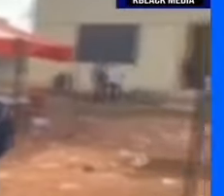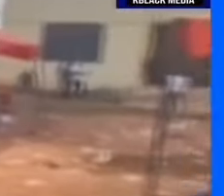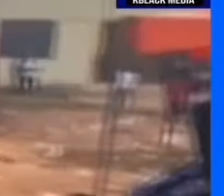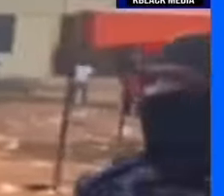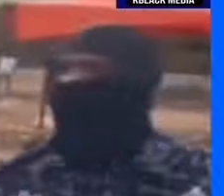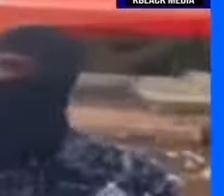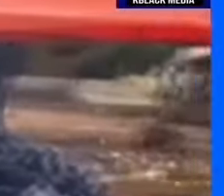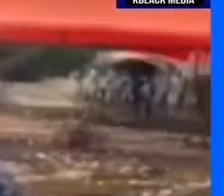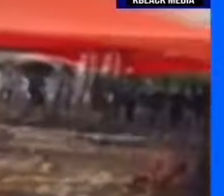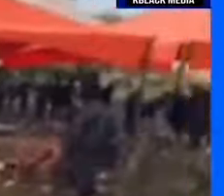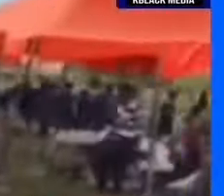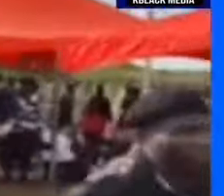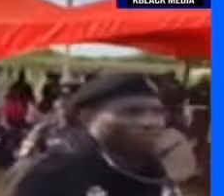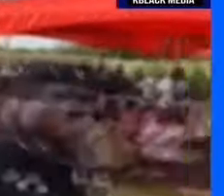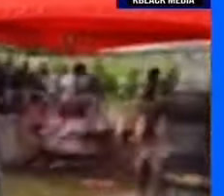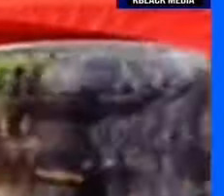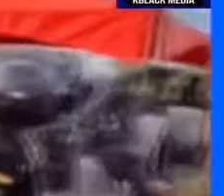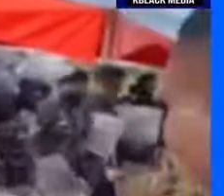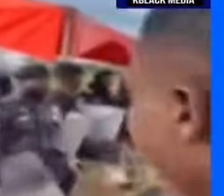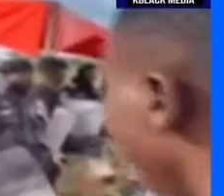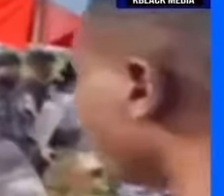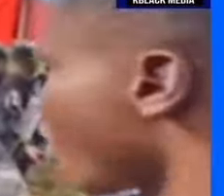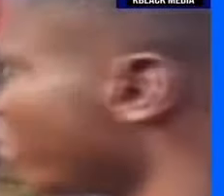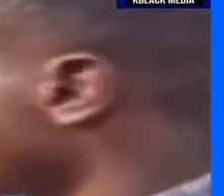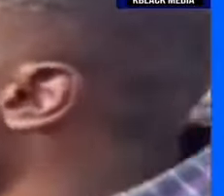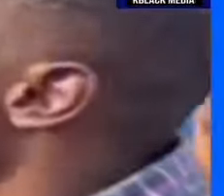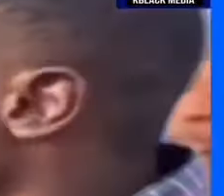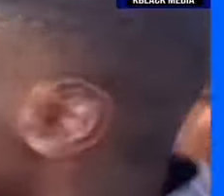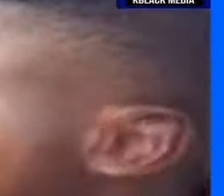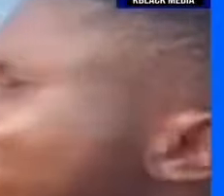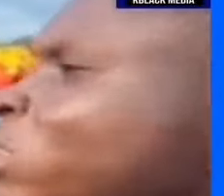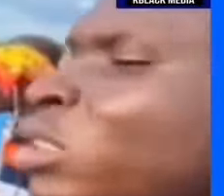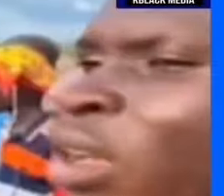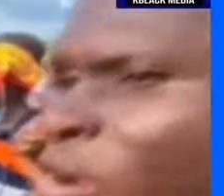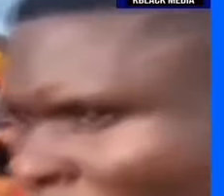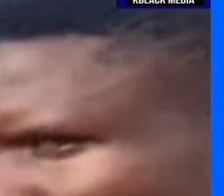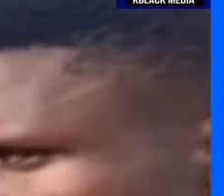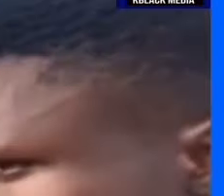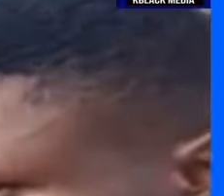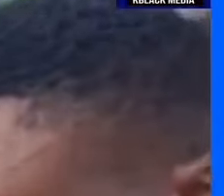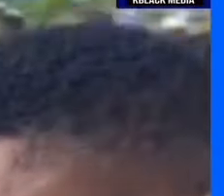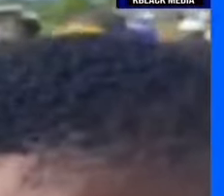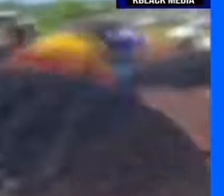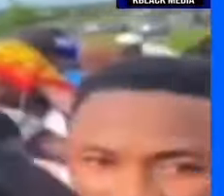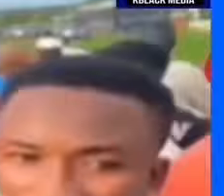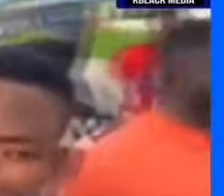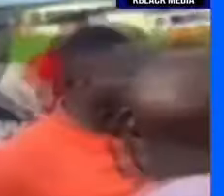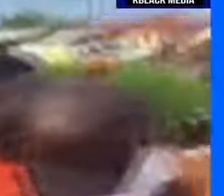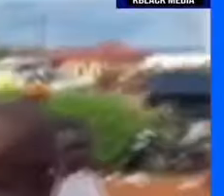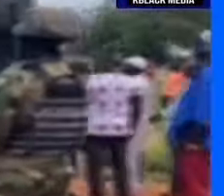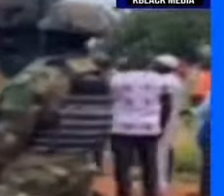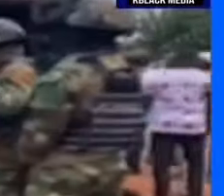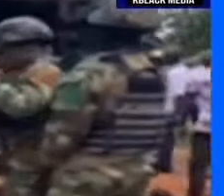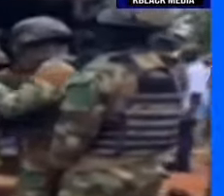tu bipame nipa bako die ba di ada waine die ni die etemu kituwe bi eno ana ablanti